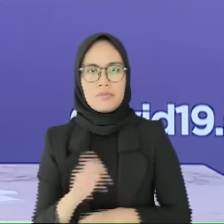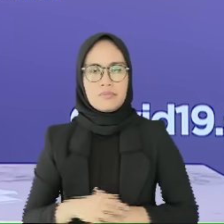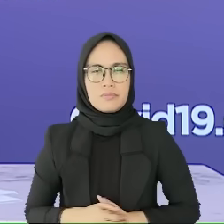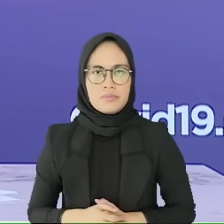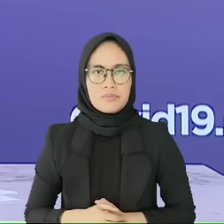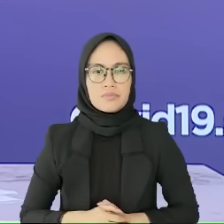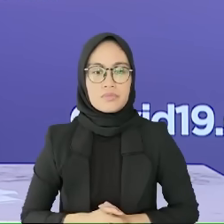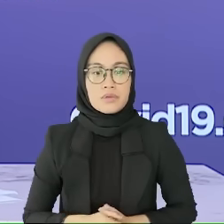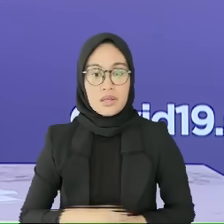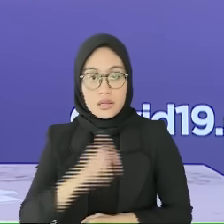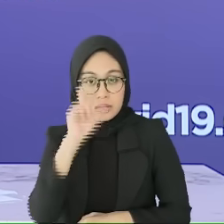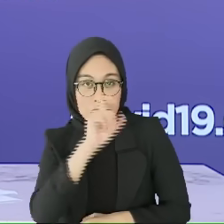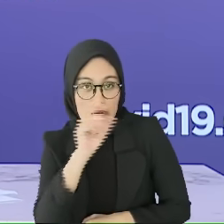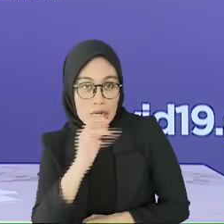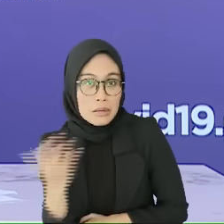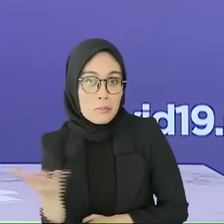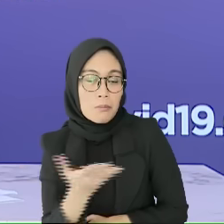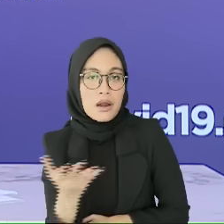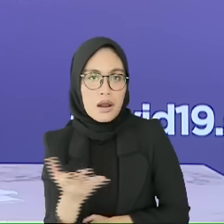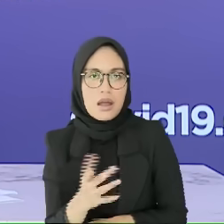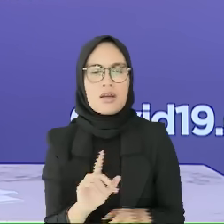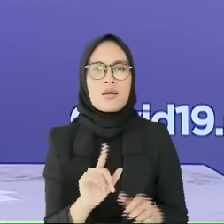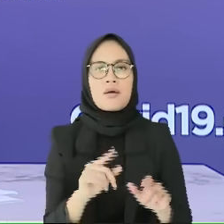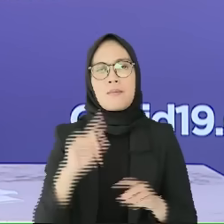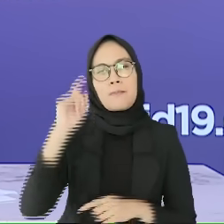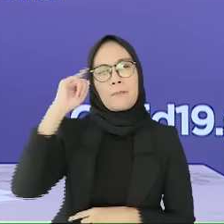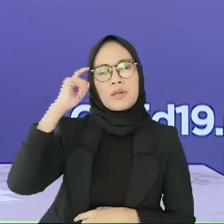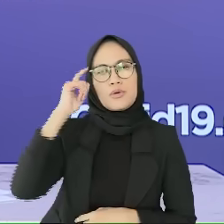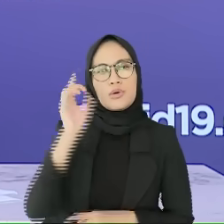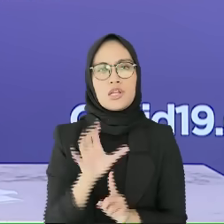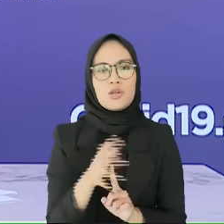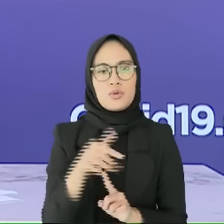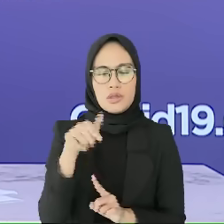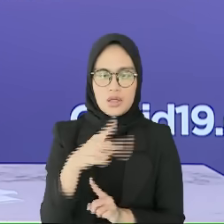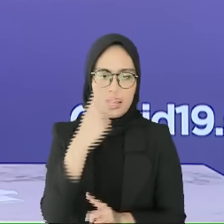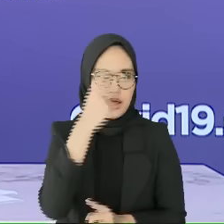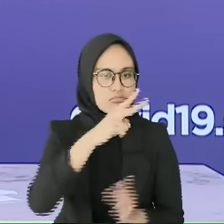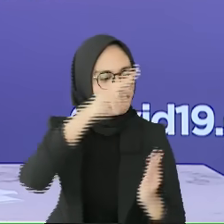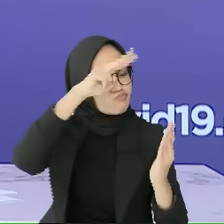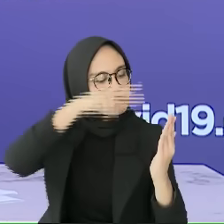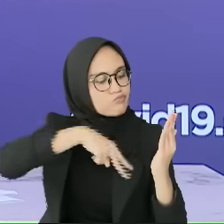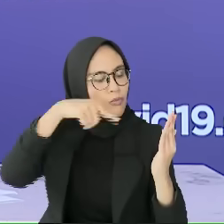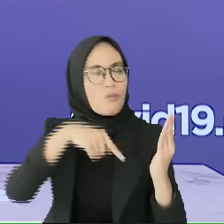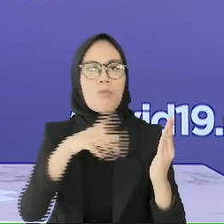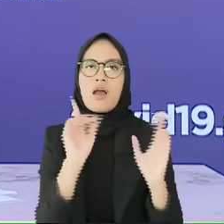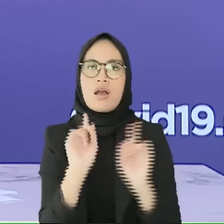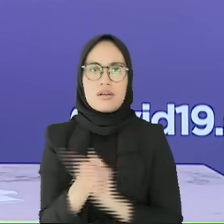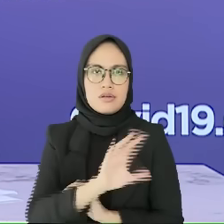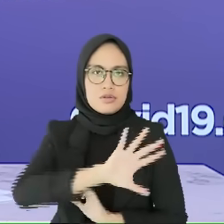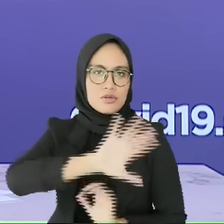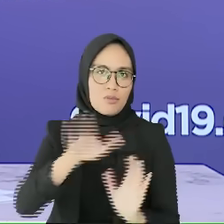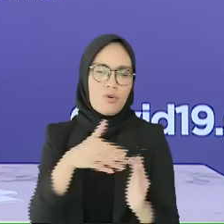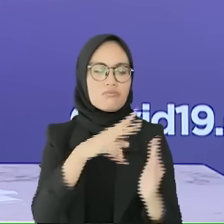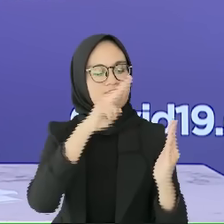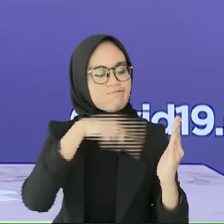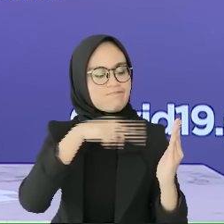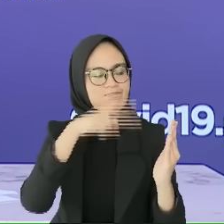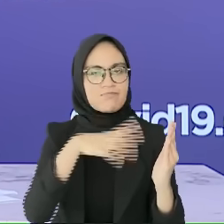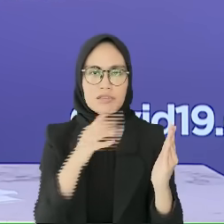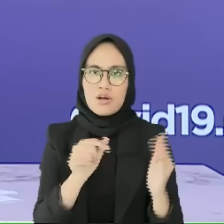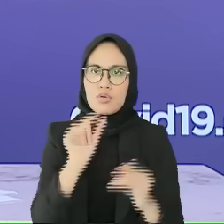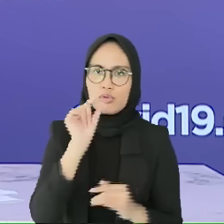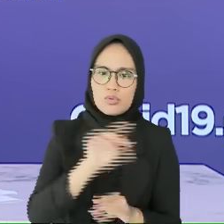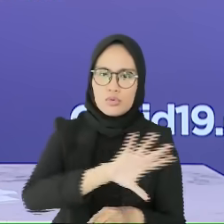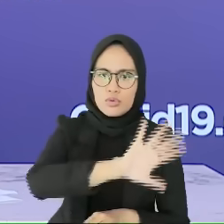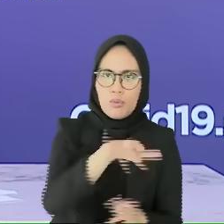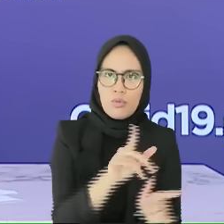web pedulilindungi.id. Fitur verifikasi ini diharapkan memudahkan WNI maupun WNA yang vaksinasi